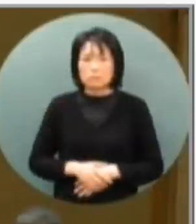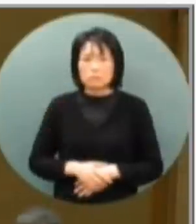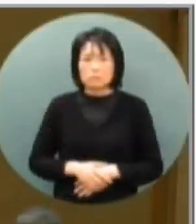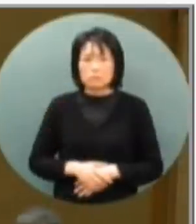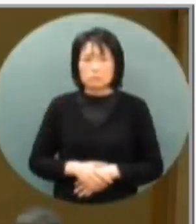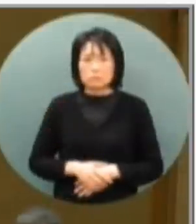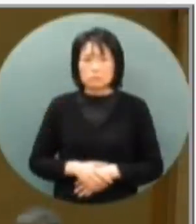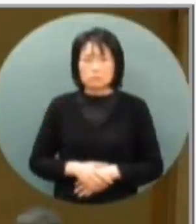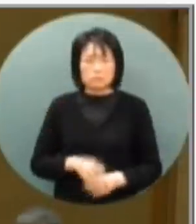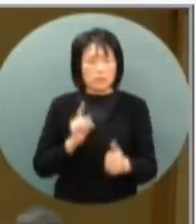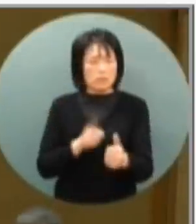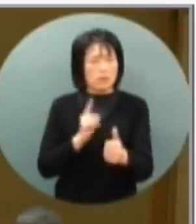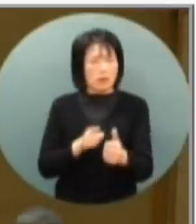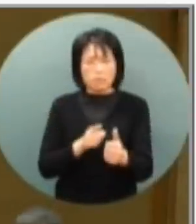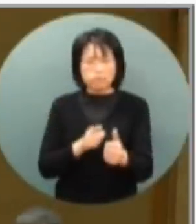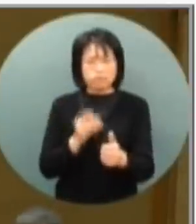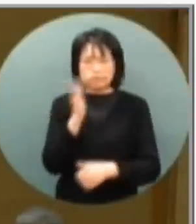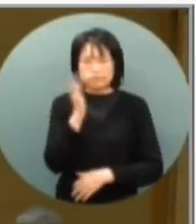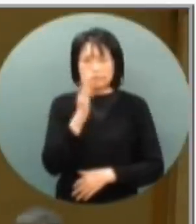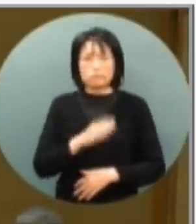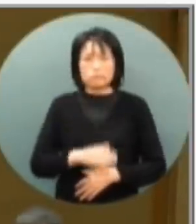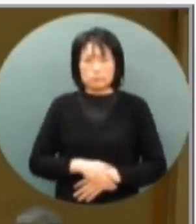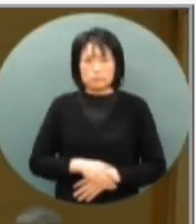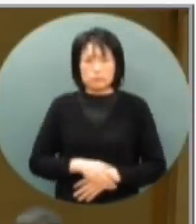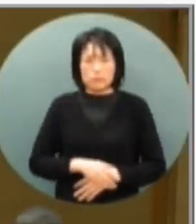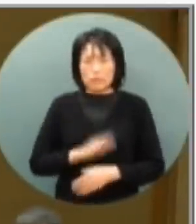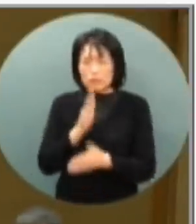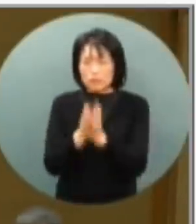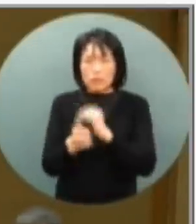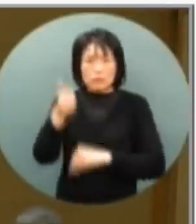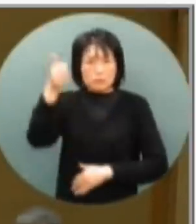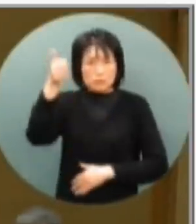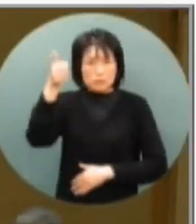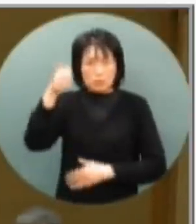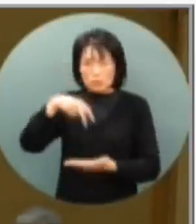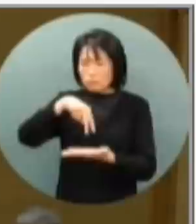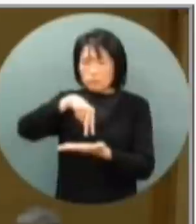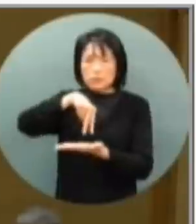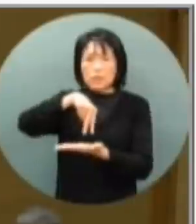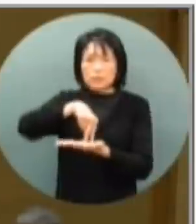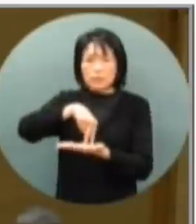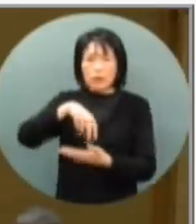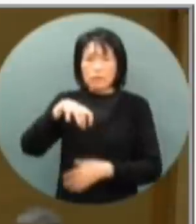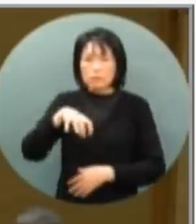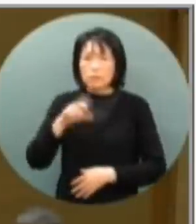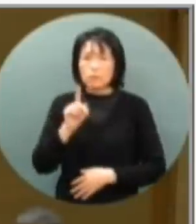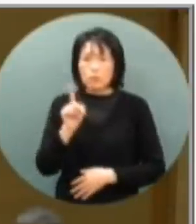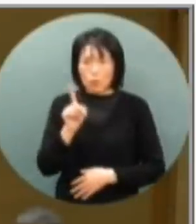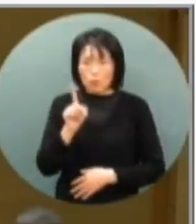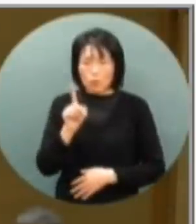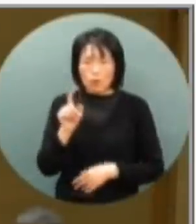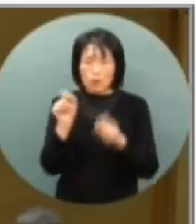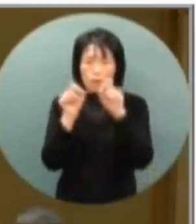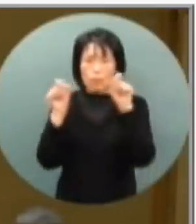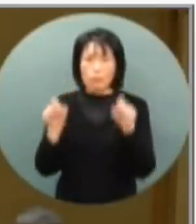批判を恐れずに言えば、平井知事の立ち位置はどこにあるのかということがやはり問題になってくるというふうに私